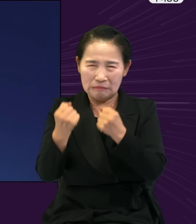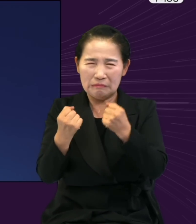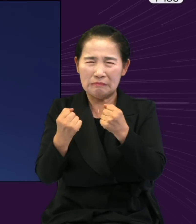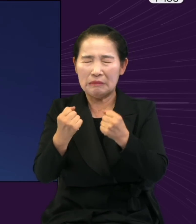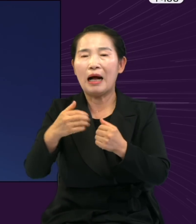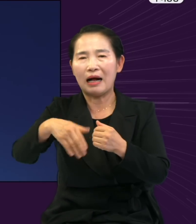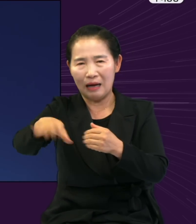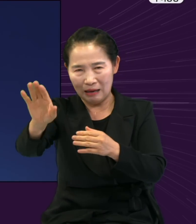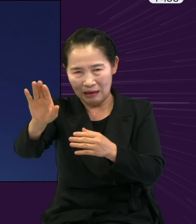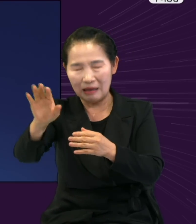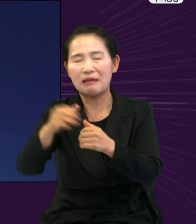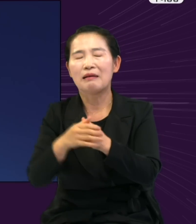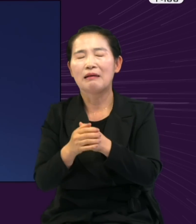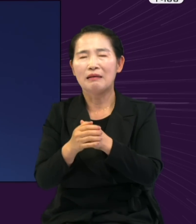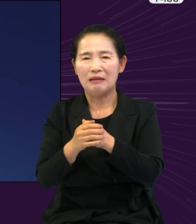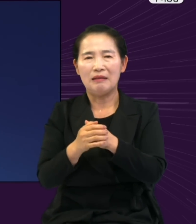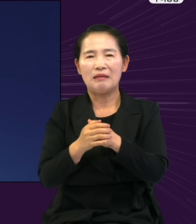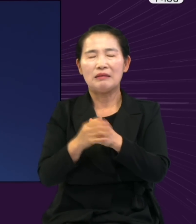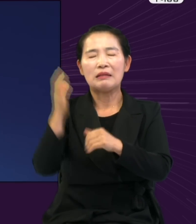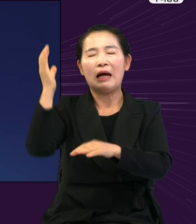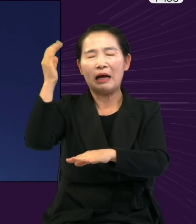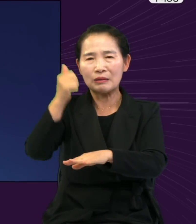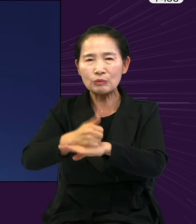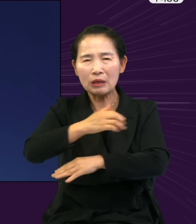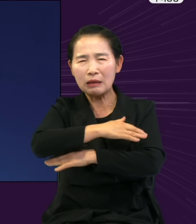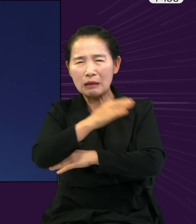하셨습니다. 나중에 들은 사고의 경위는